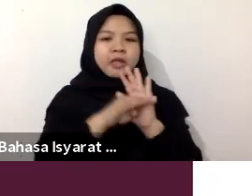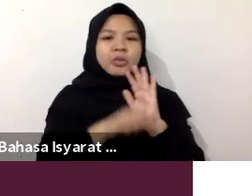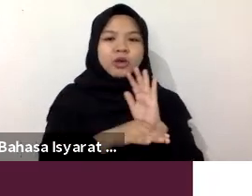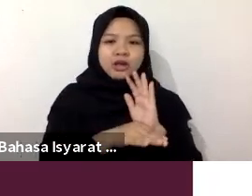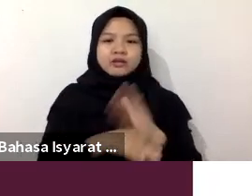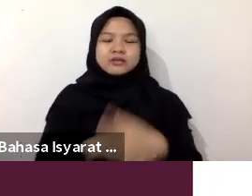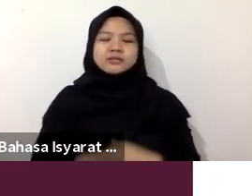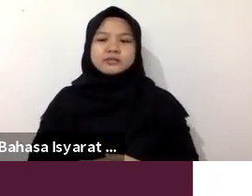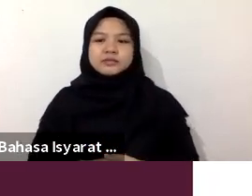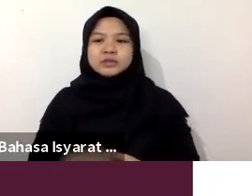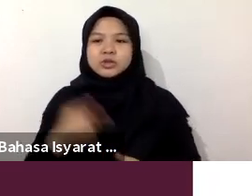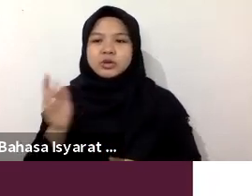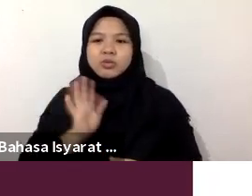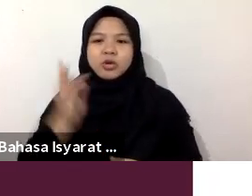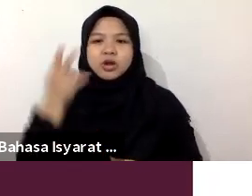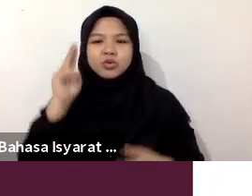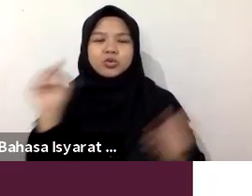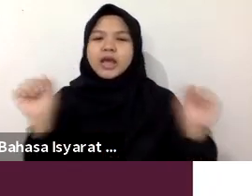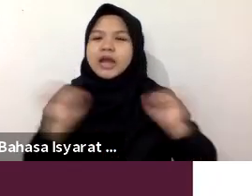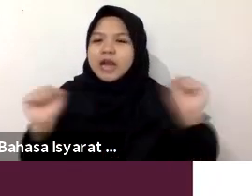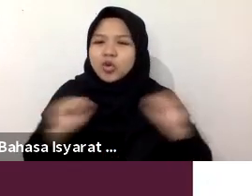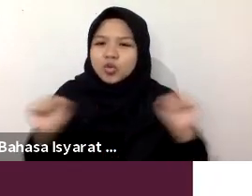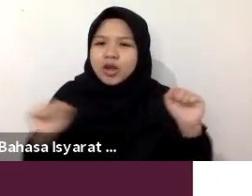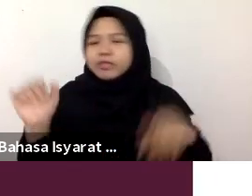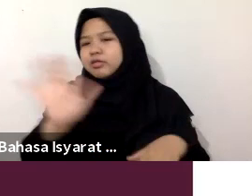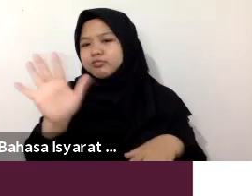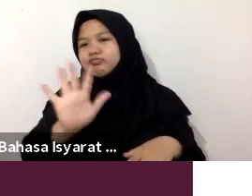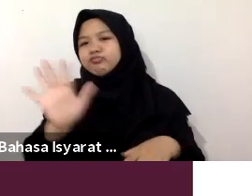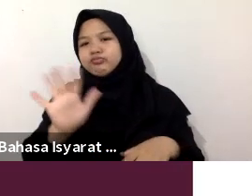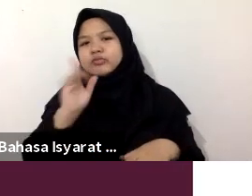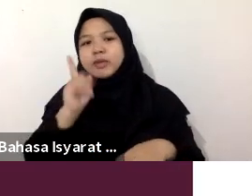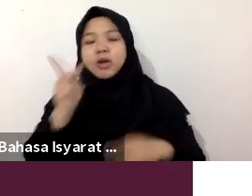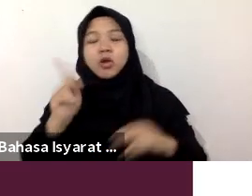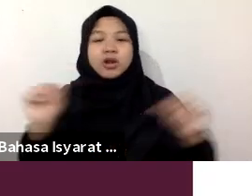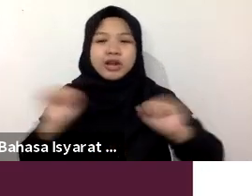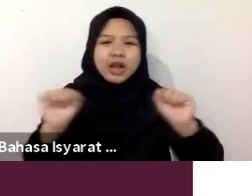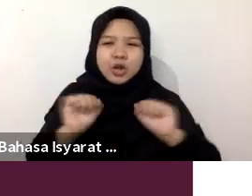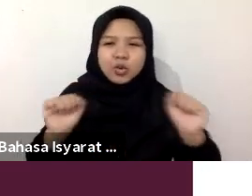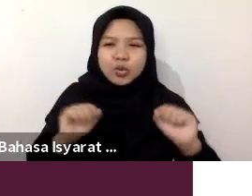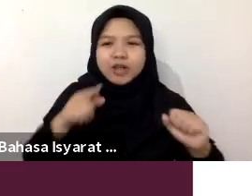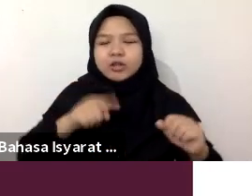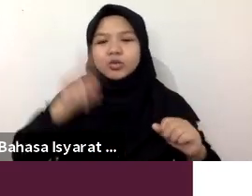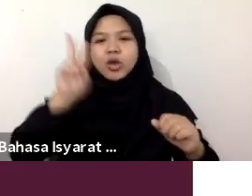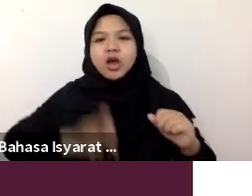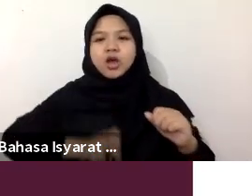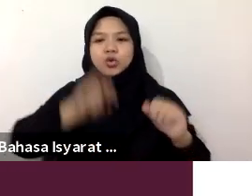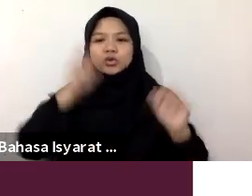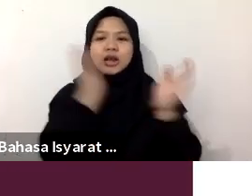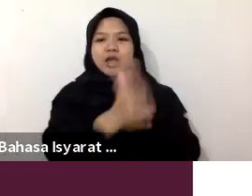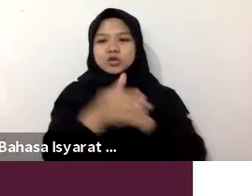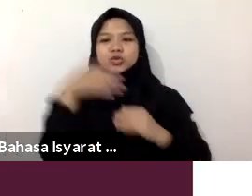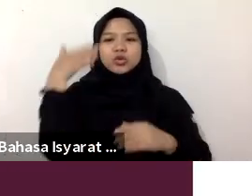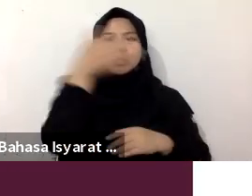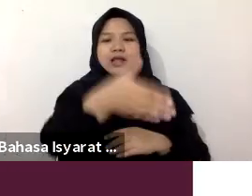tentunya tidak untuk kasus gawat darurat gitu, karena bagaimanapun kalau gawat darurat harus langsung datang